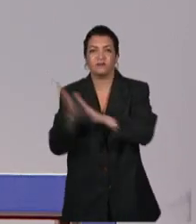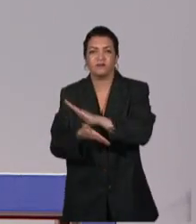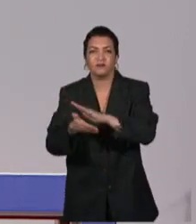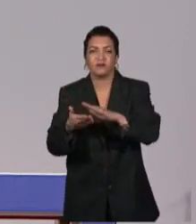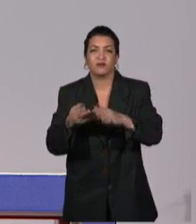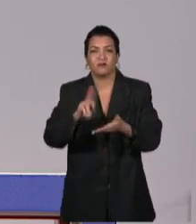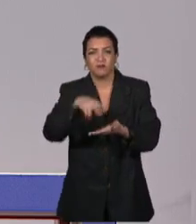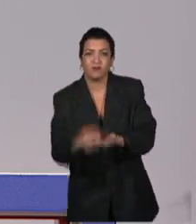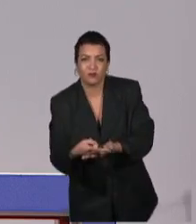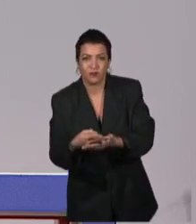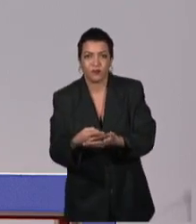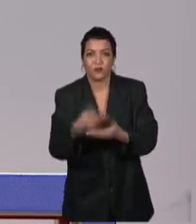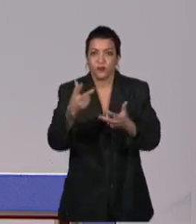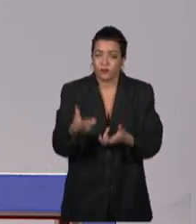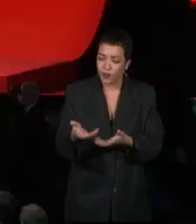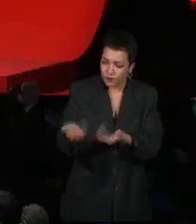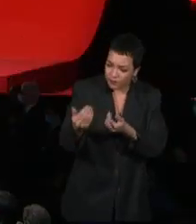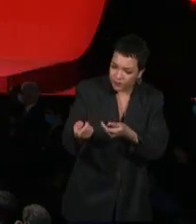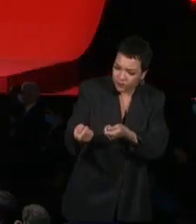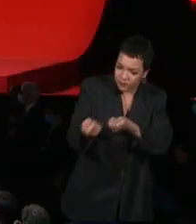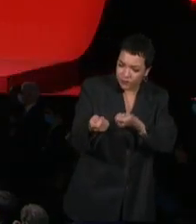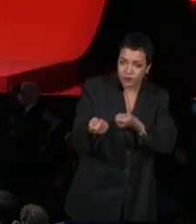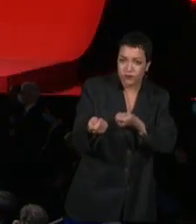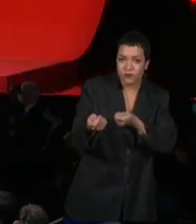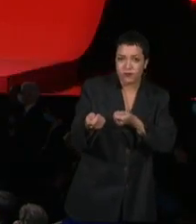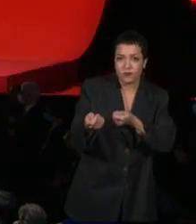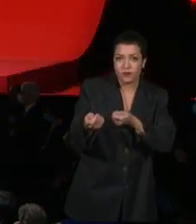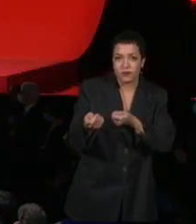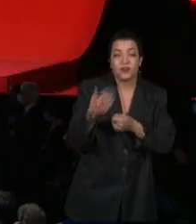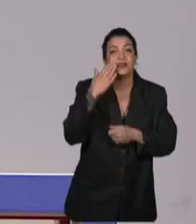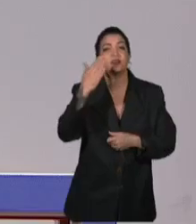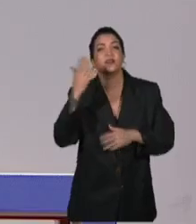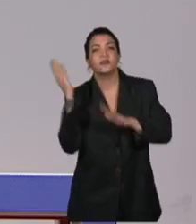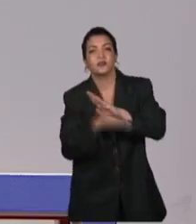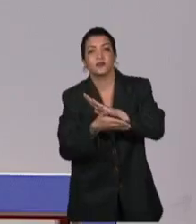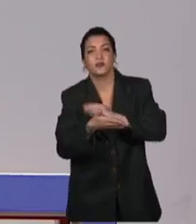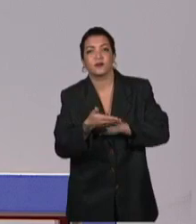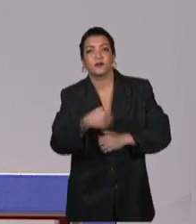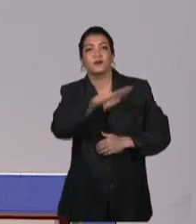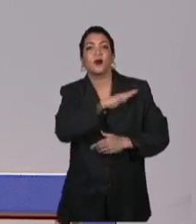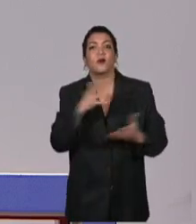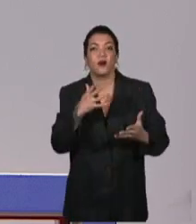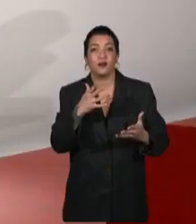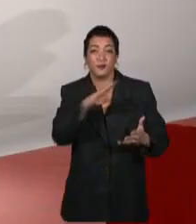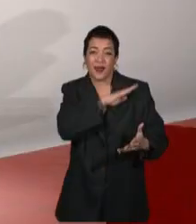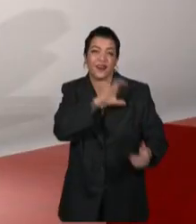voient tendre une main fraternelle. Si vous avez échoué, c'est d'abord que vous avez tenté.